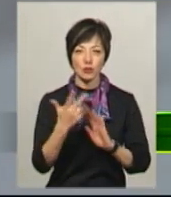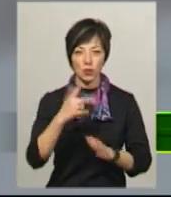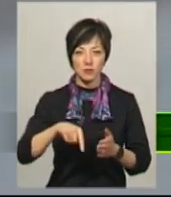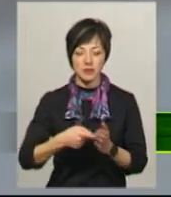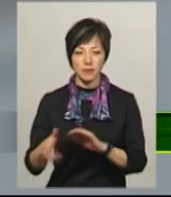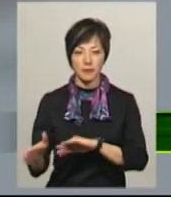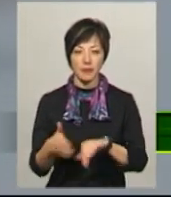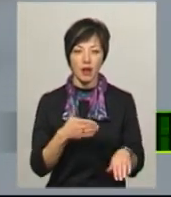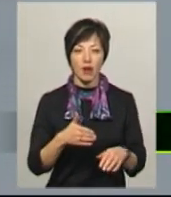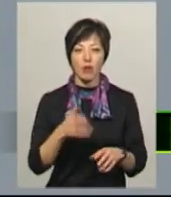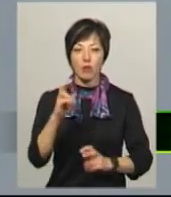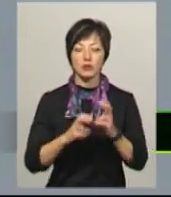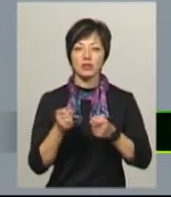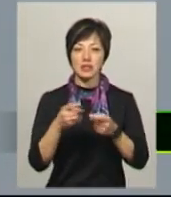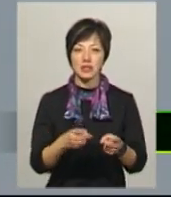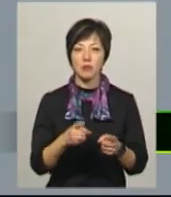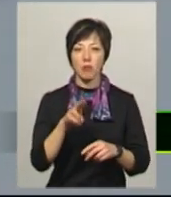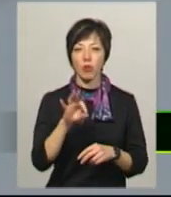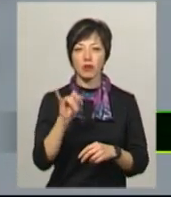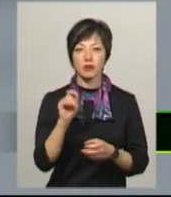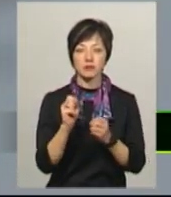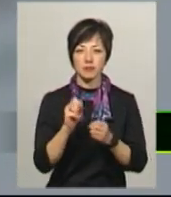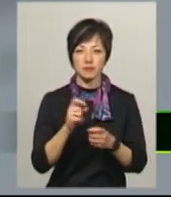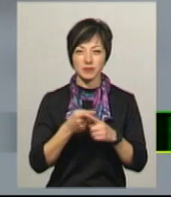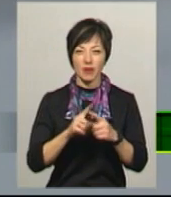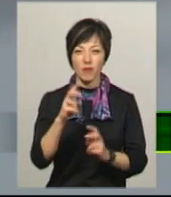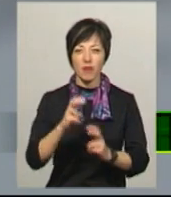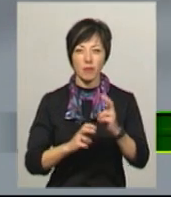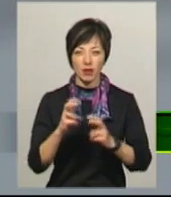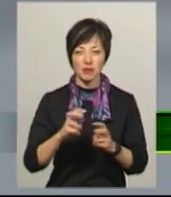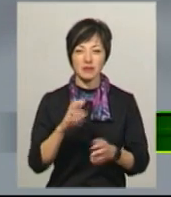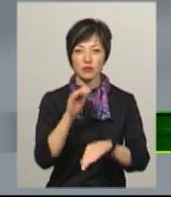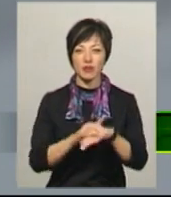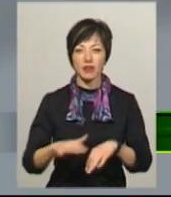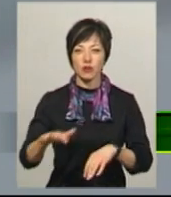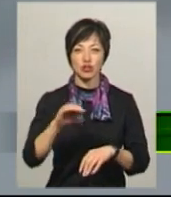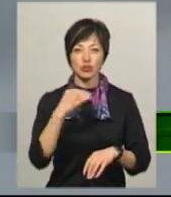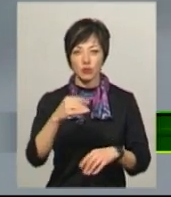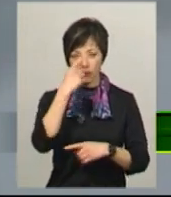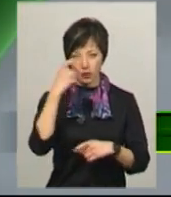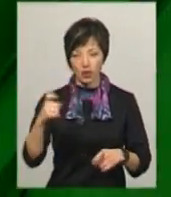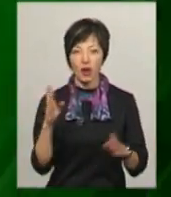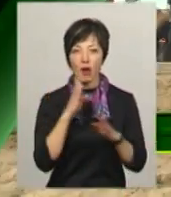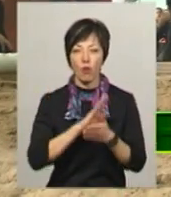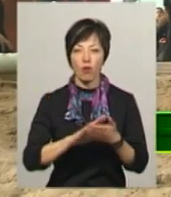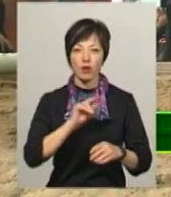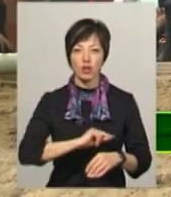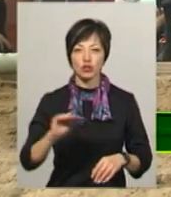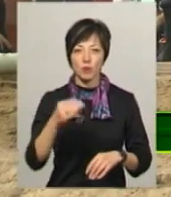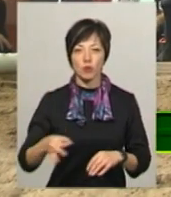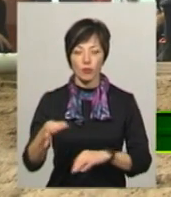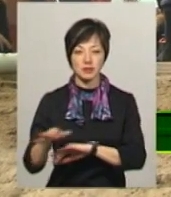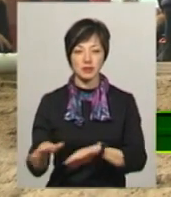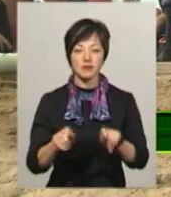скид з Понінкінської картонно-паперової фабрики зафіксували на території Житомирщини. Про це повідомляють екологи Житомирської області.